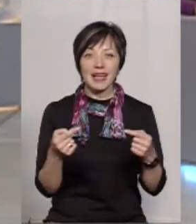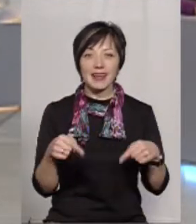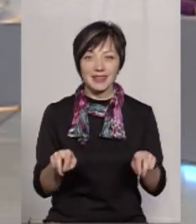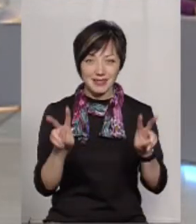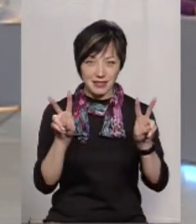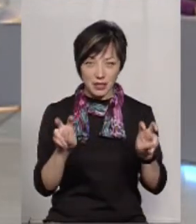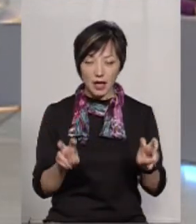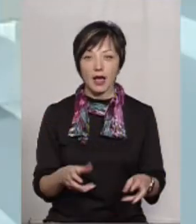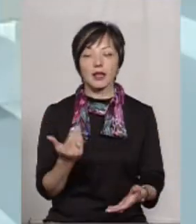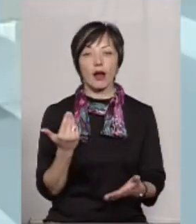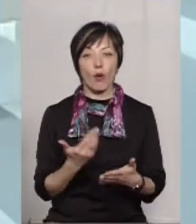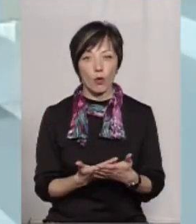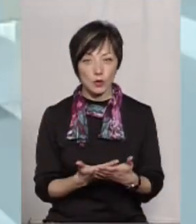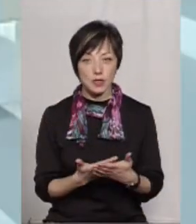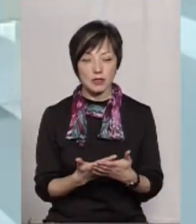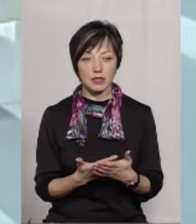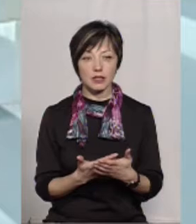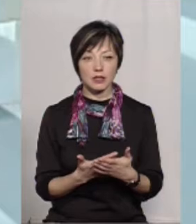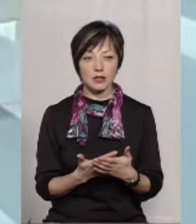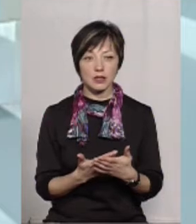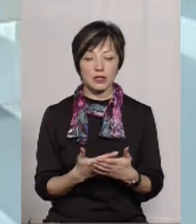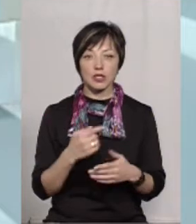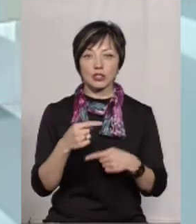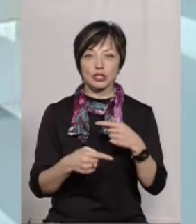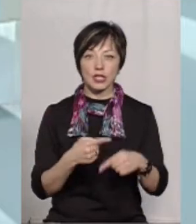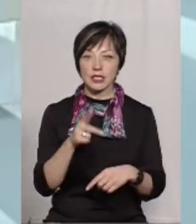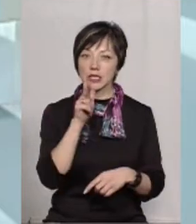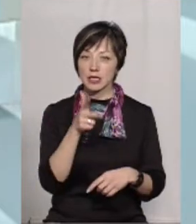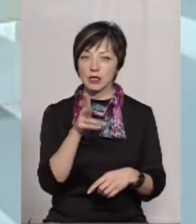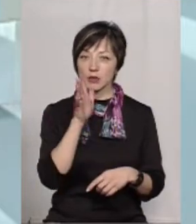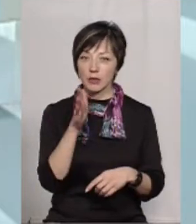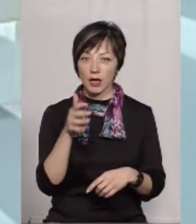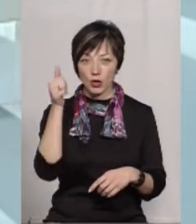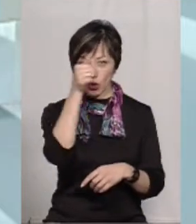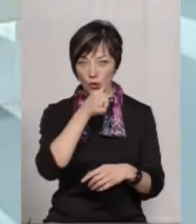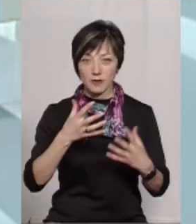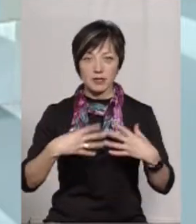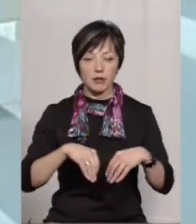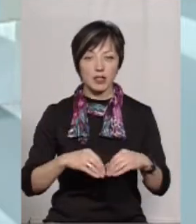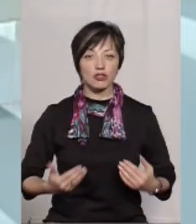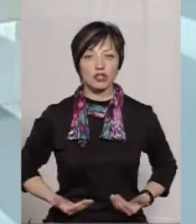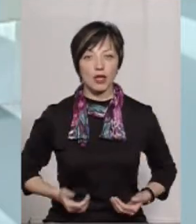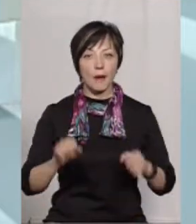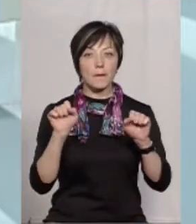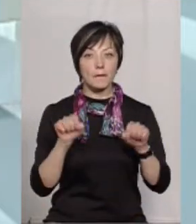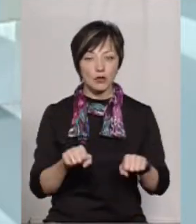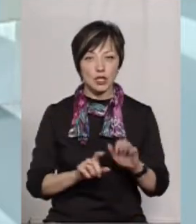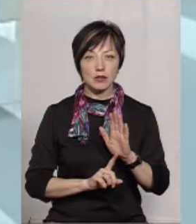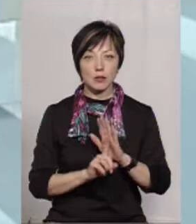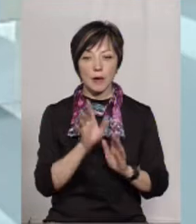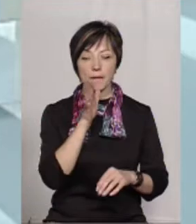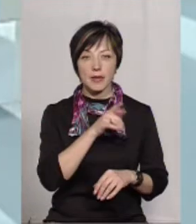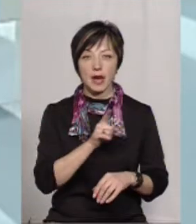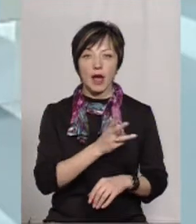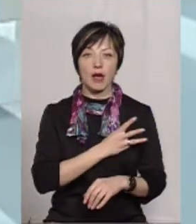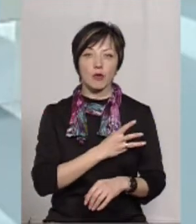так називаємо. Так ось, через приблизно 3-5 років сімейного життя може наступити